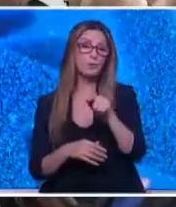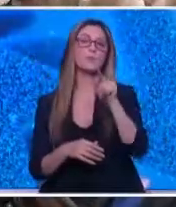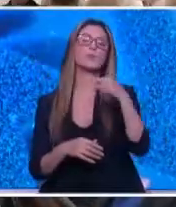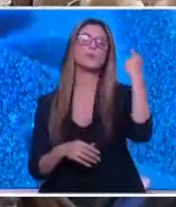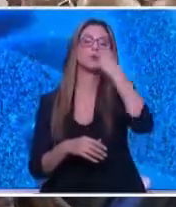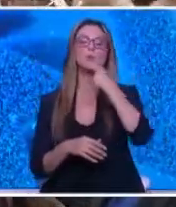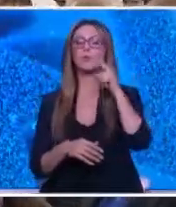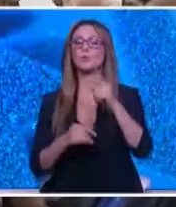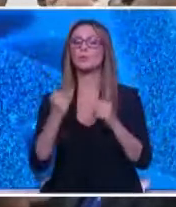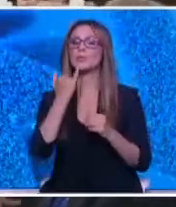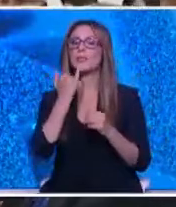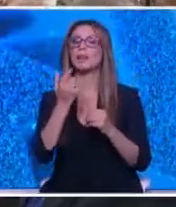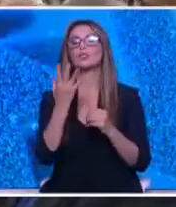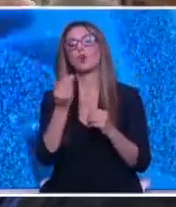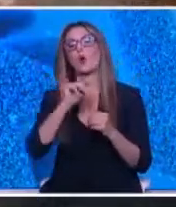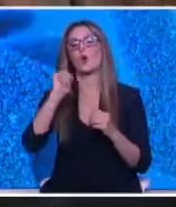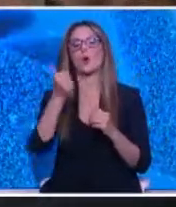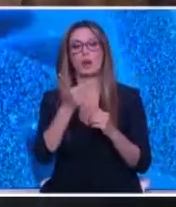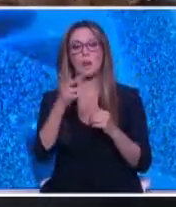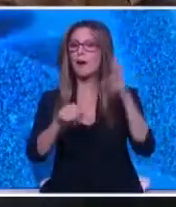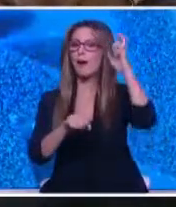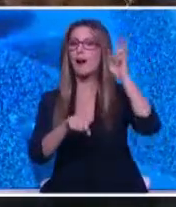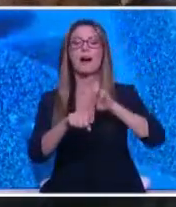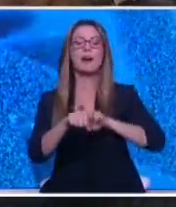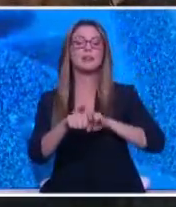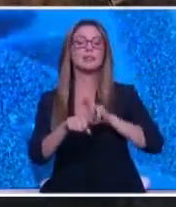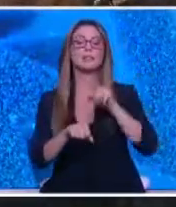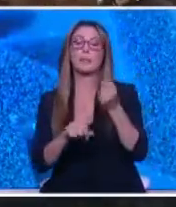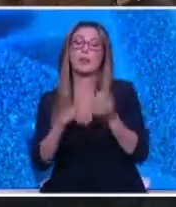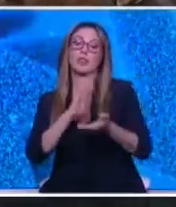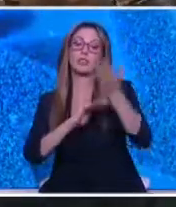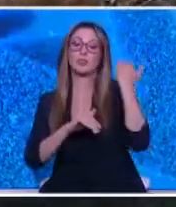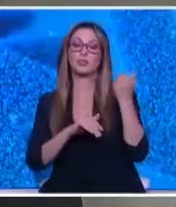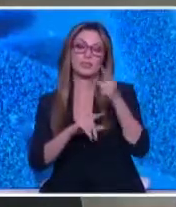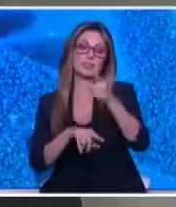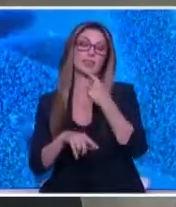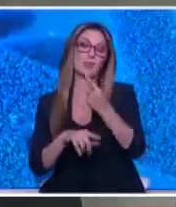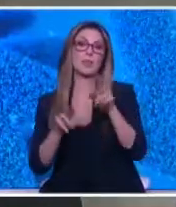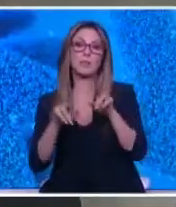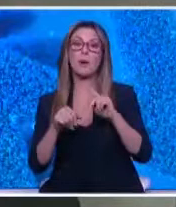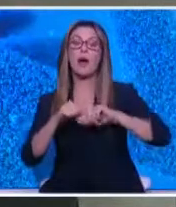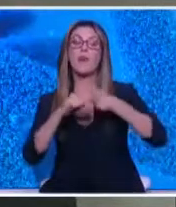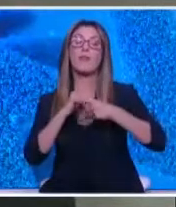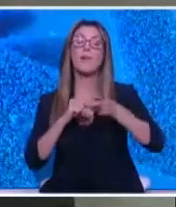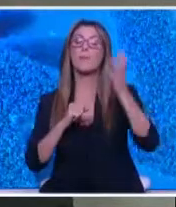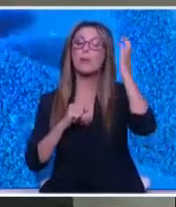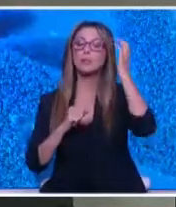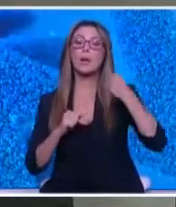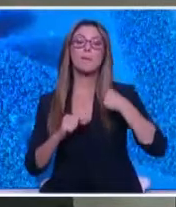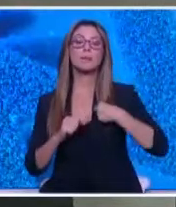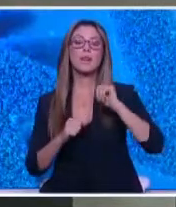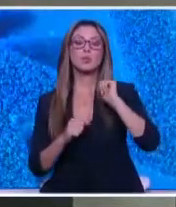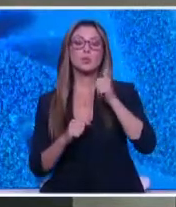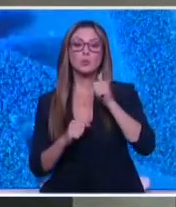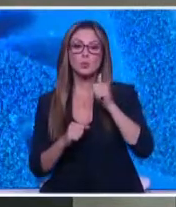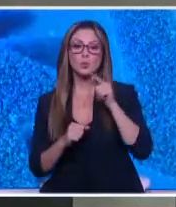bu ziyaret oldukça önemli. Hatırlayacaksınız. Az önce sen de ifade ettin. Hafta başında da pazartesi